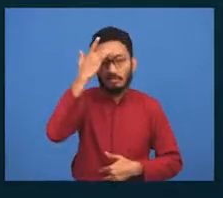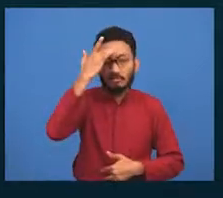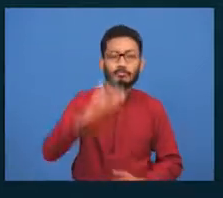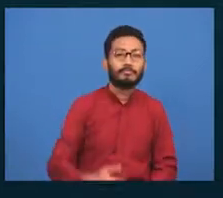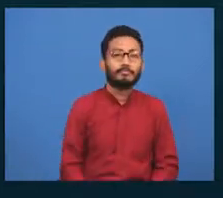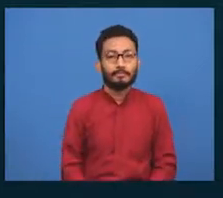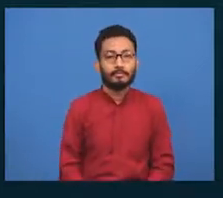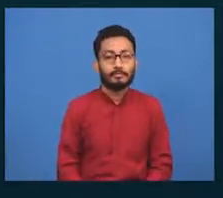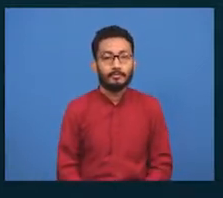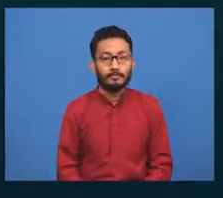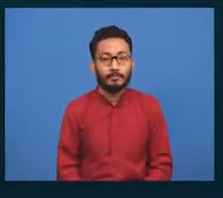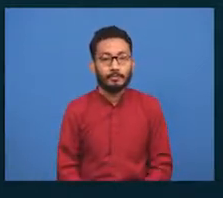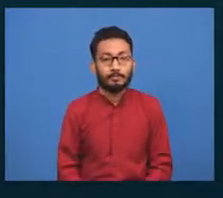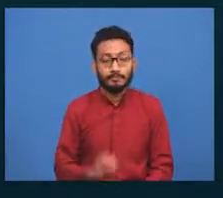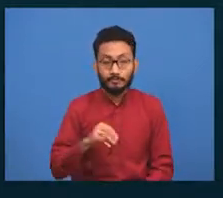Allah Subhanahu Wa Taala,